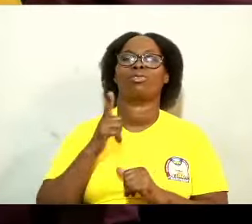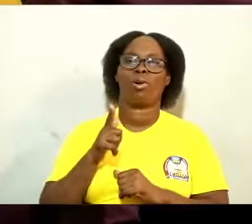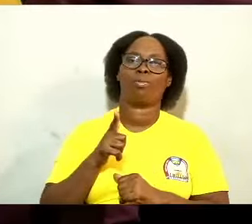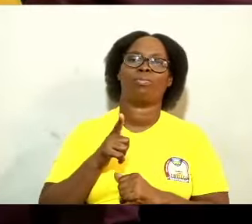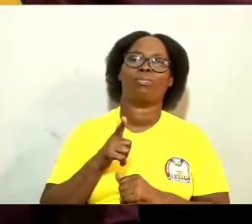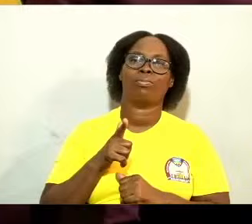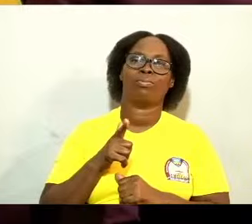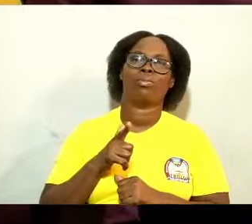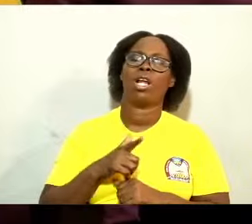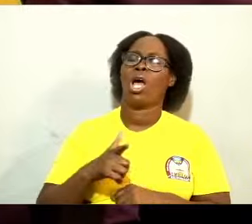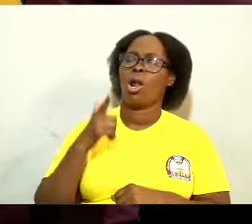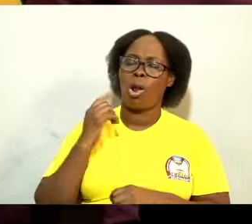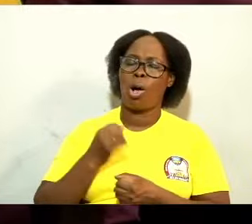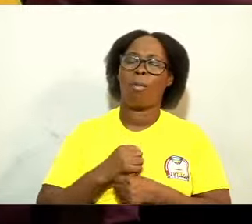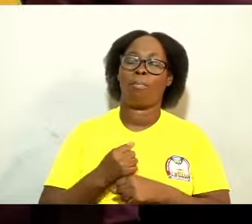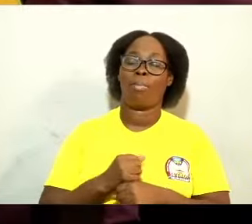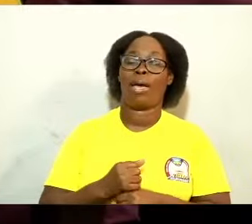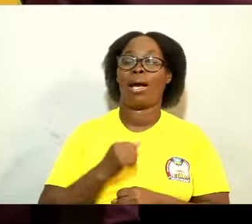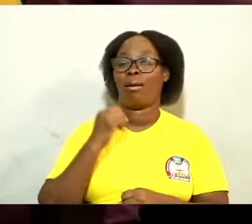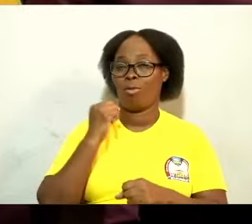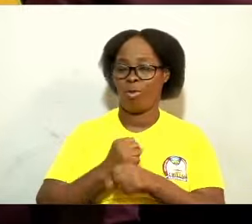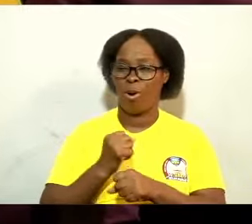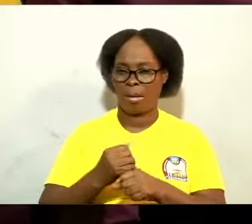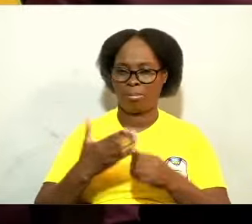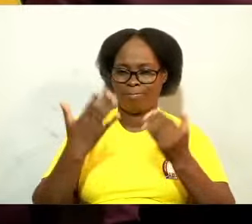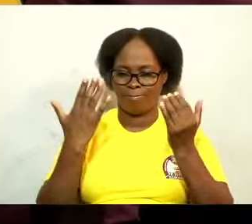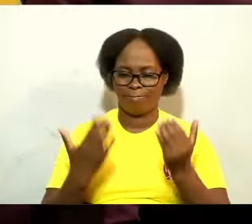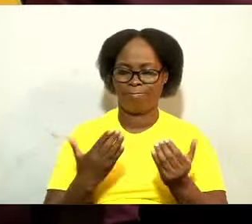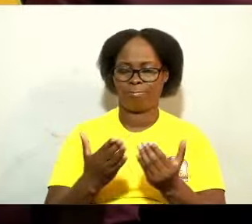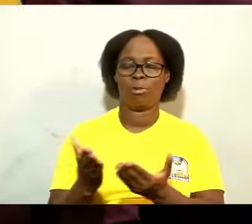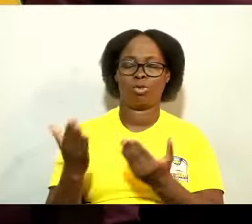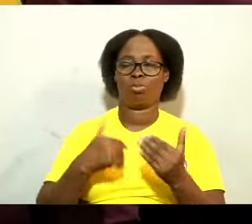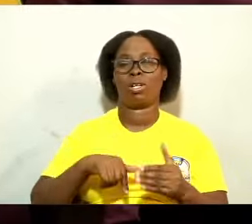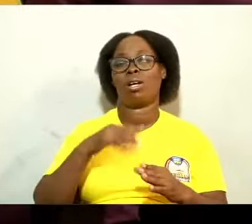Imefanya kazi ya kutuleta kwa Kristo. Hiyo ndio kazi ya sheria.